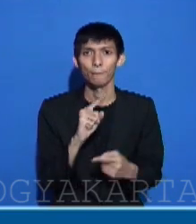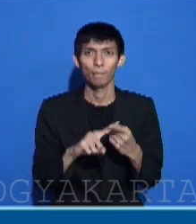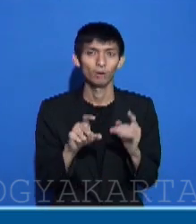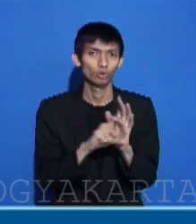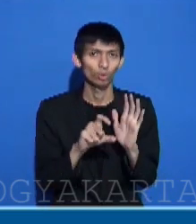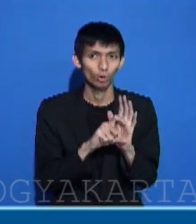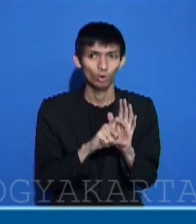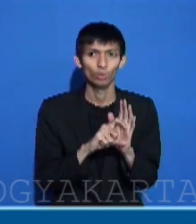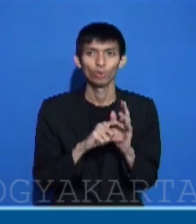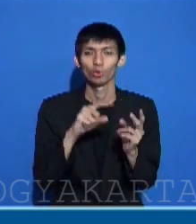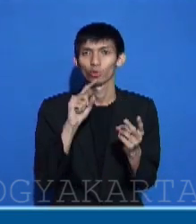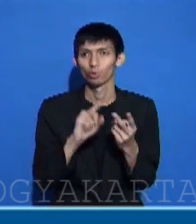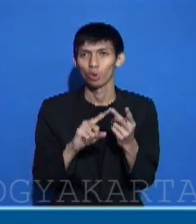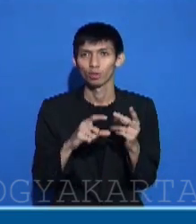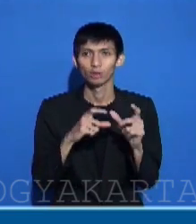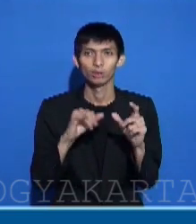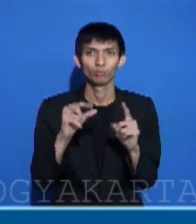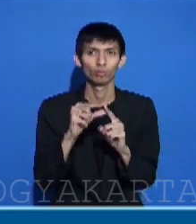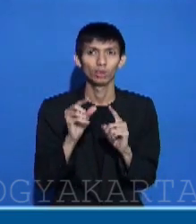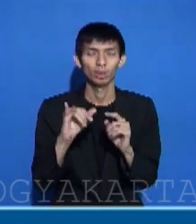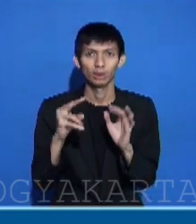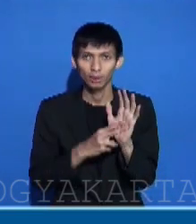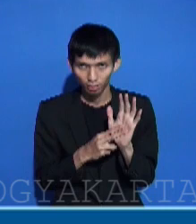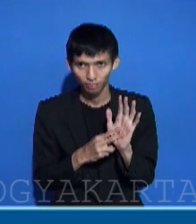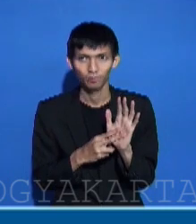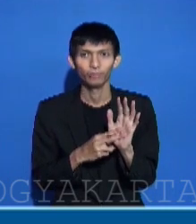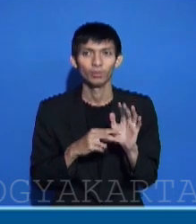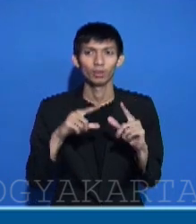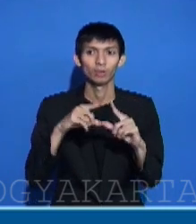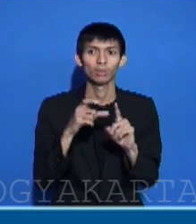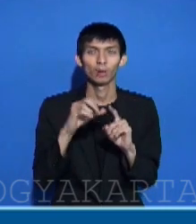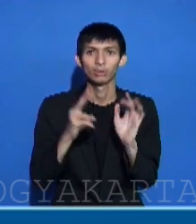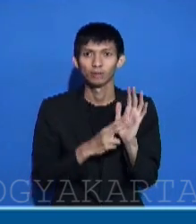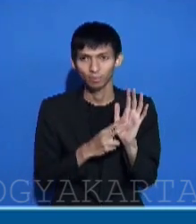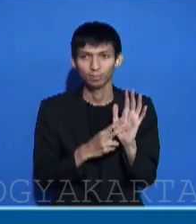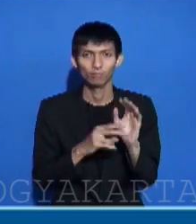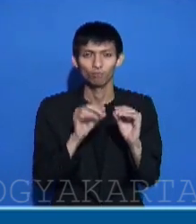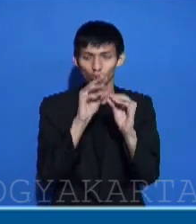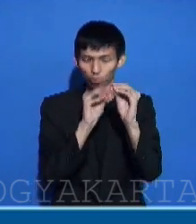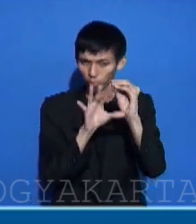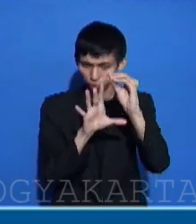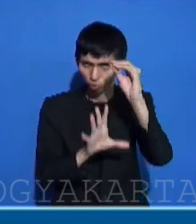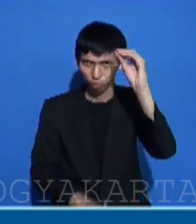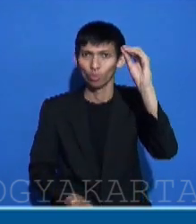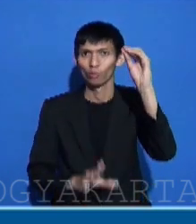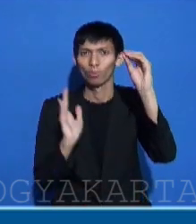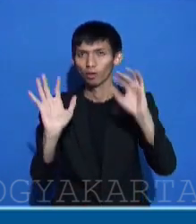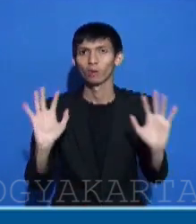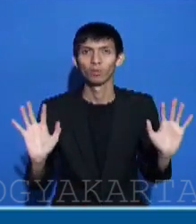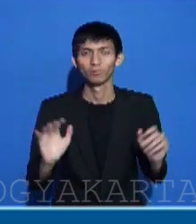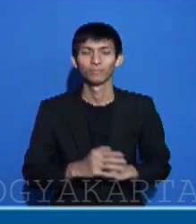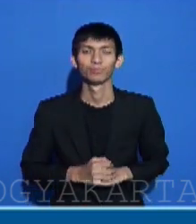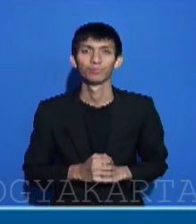sapenin kalropin uskarin kalodrin gigantik kalakin